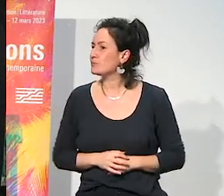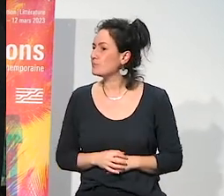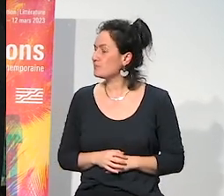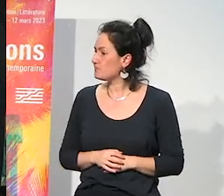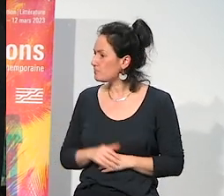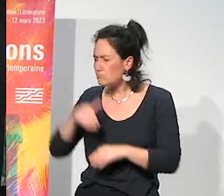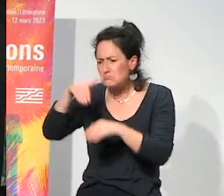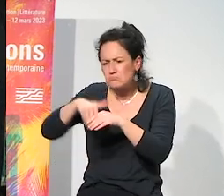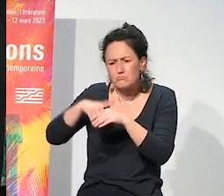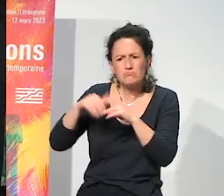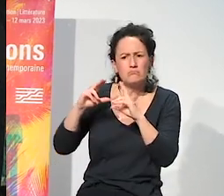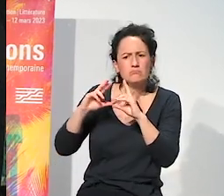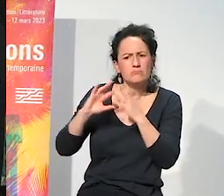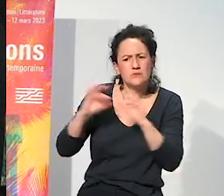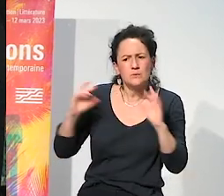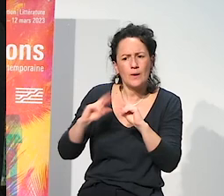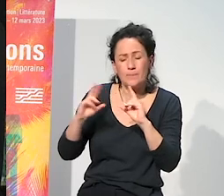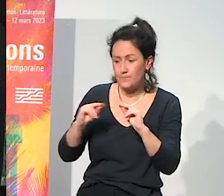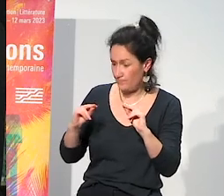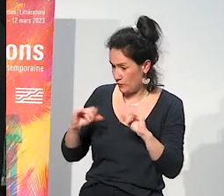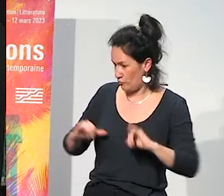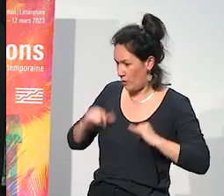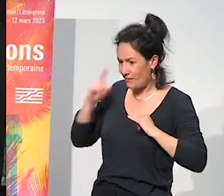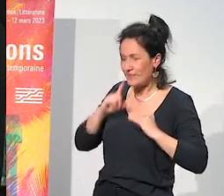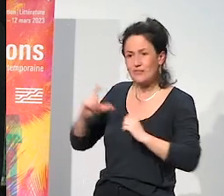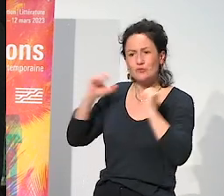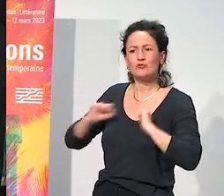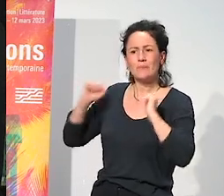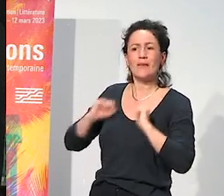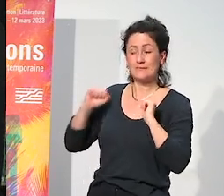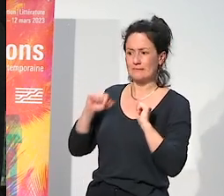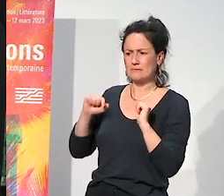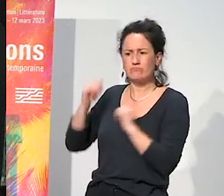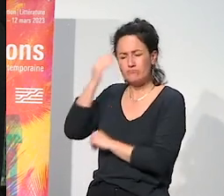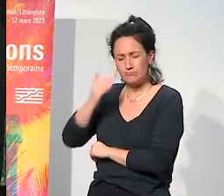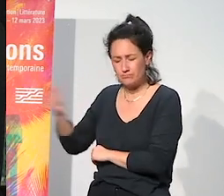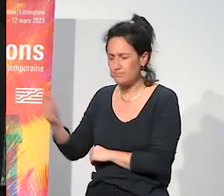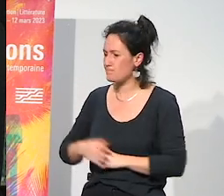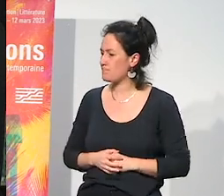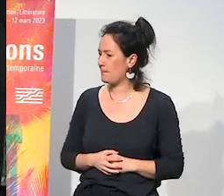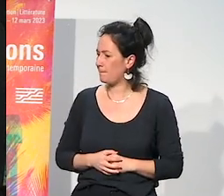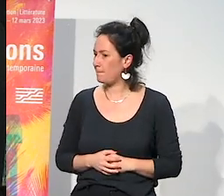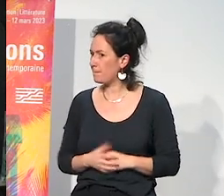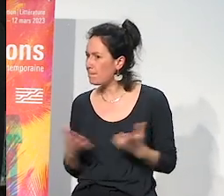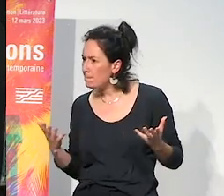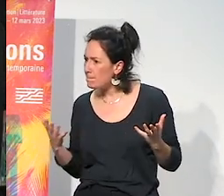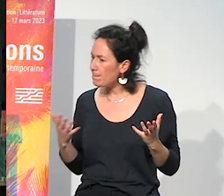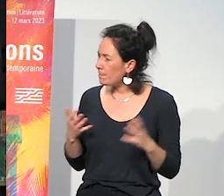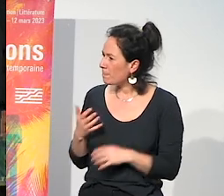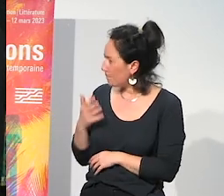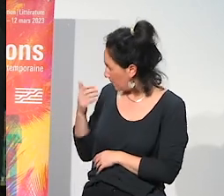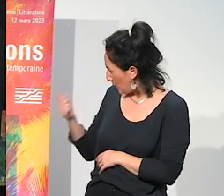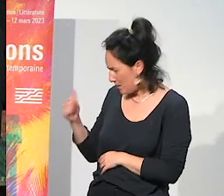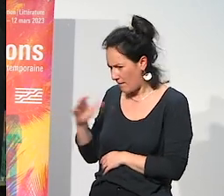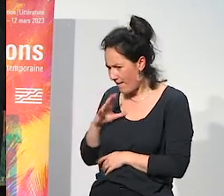qui mettait en scène la jeune gymnaste Nadia Comaneci. Est-ce que vous voyez un lien